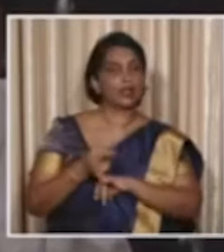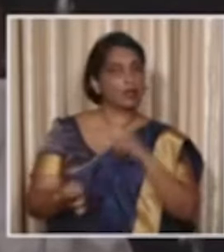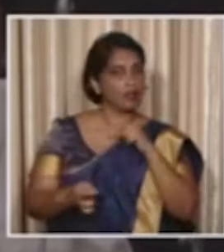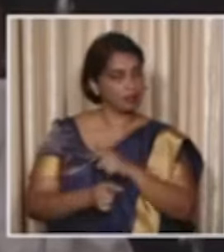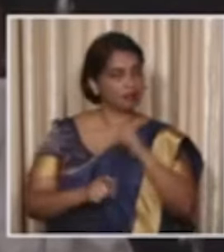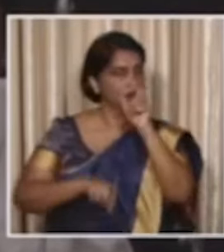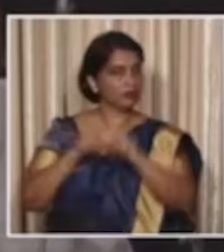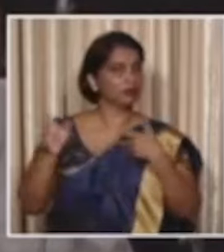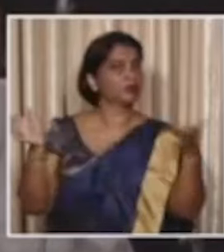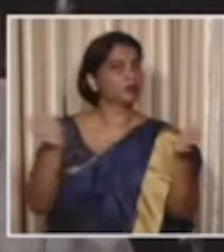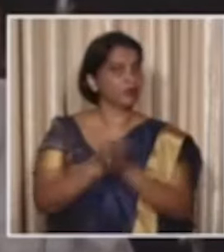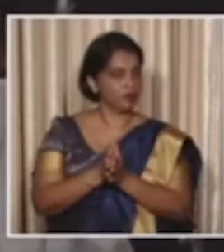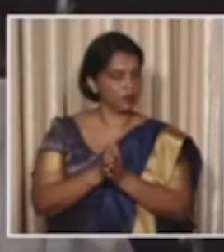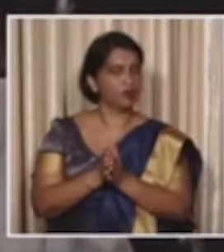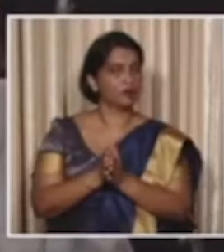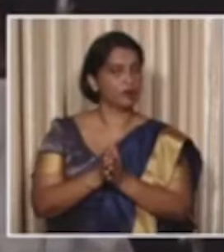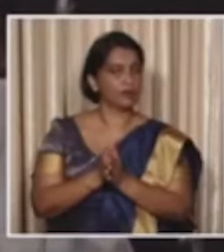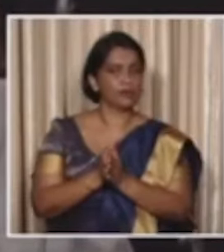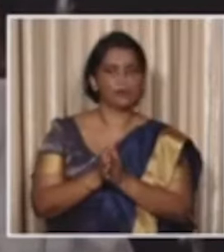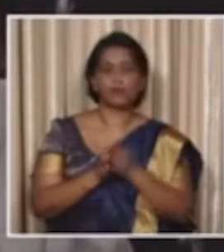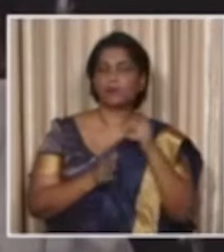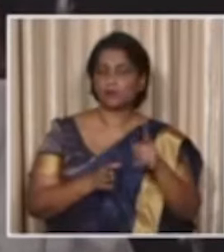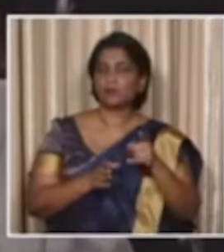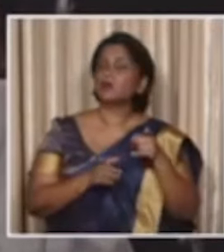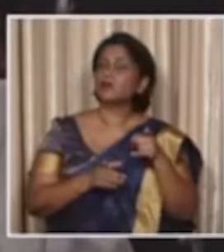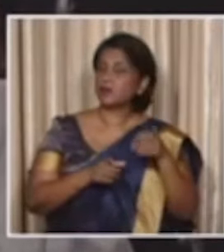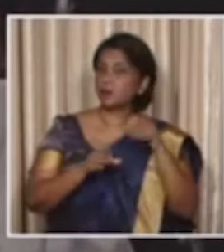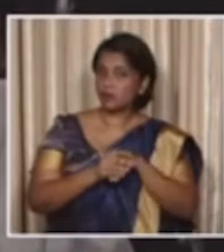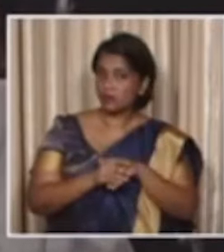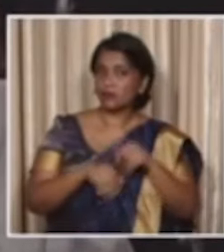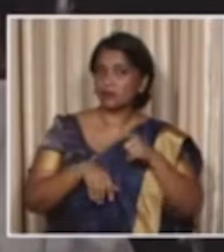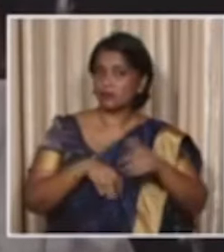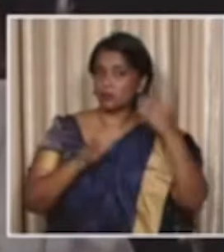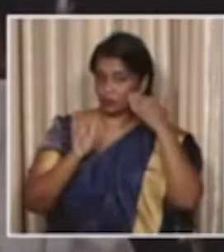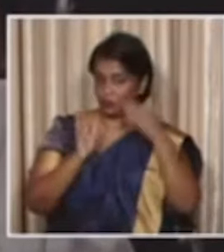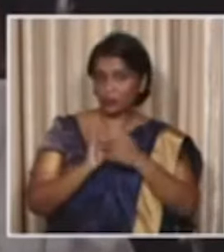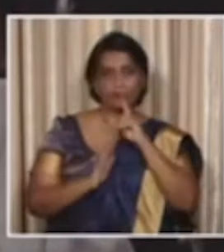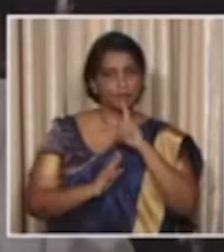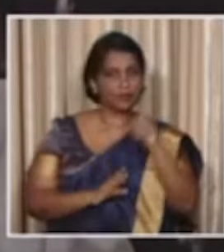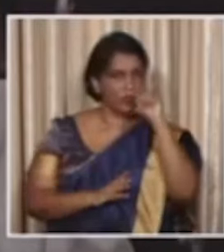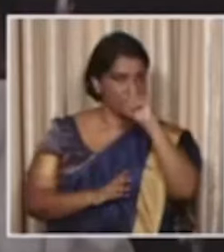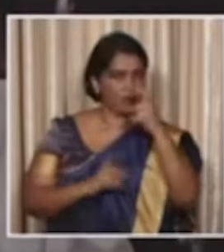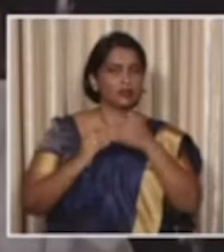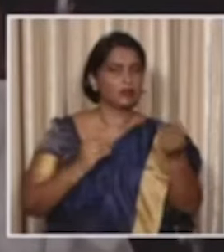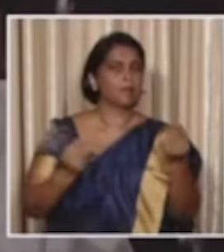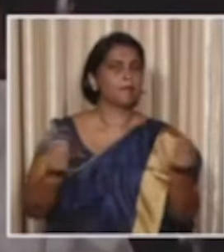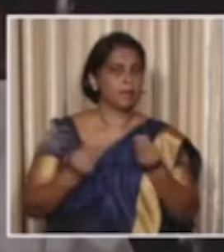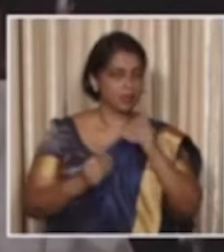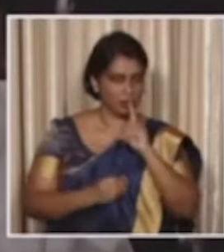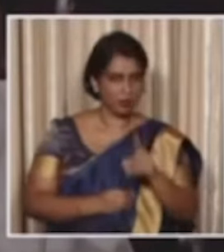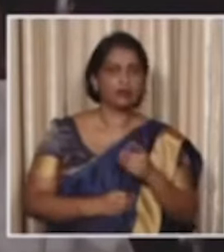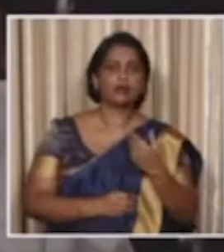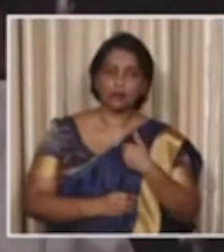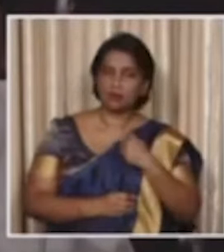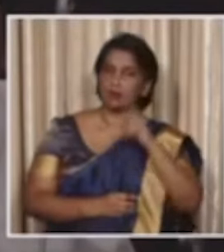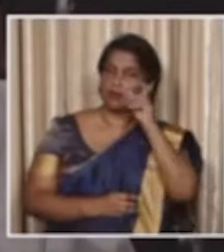ඇතුළු නිලධාරීන් සම්බන්ධ වුණා. එතකොට ඔබතුමා ඉන්ටරීම් පීරියඩ් එකක් පිළිබඳව කතා කරා, මාසික කාලයක් මදි කියලා. අපි